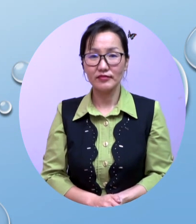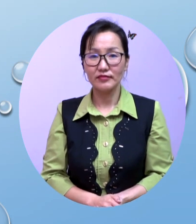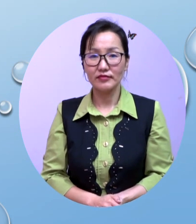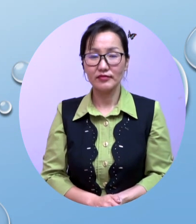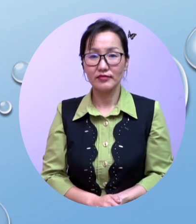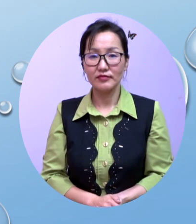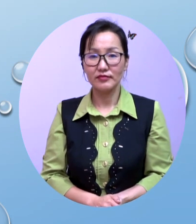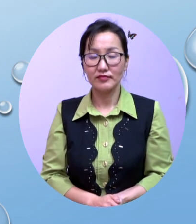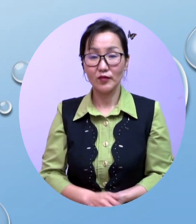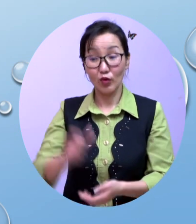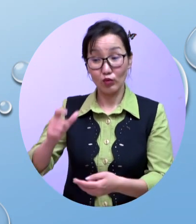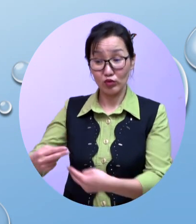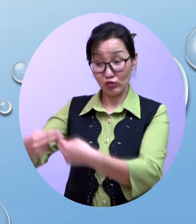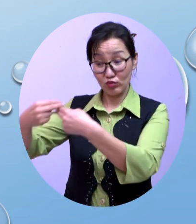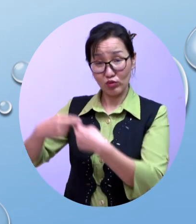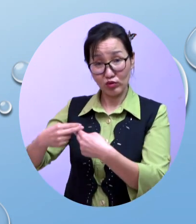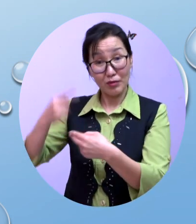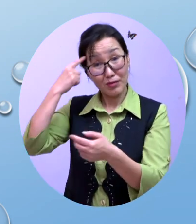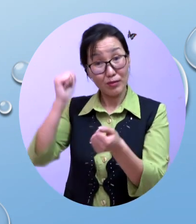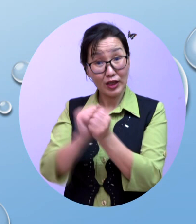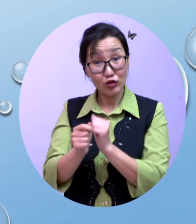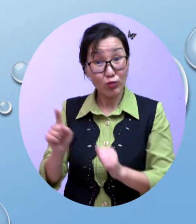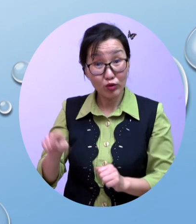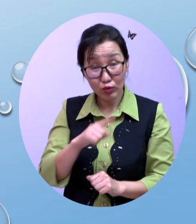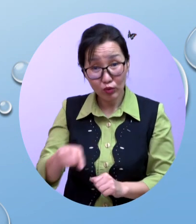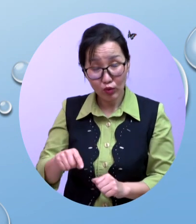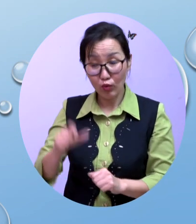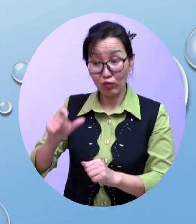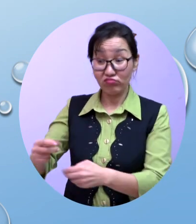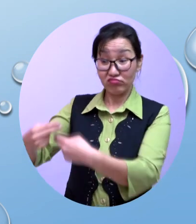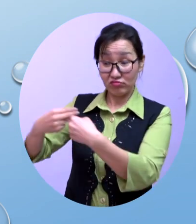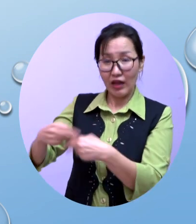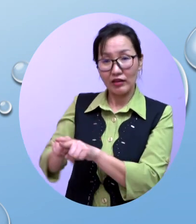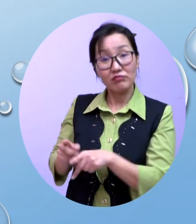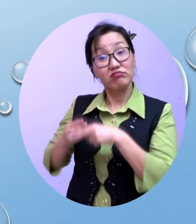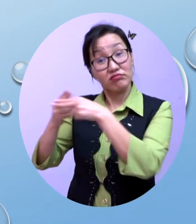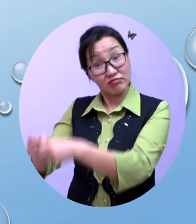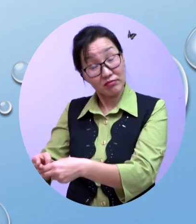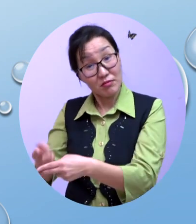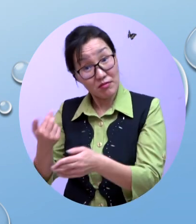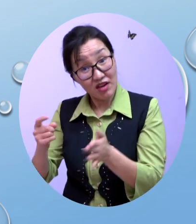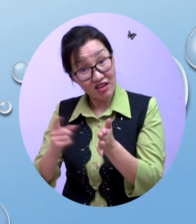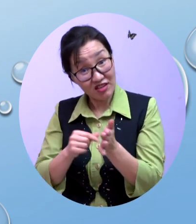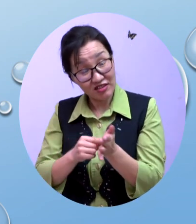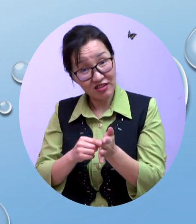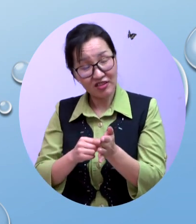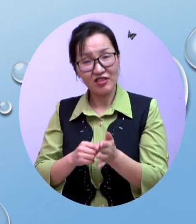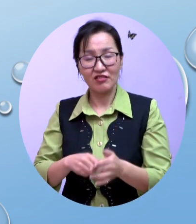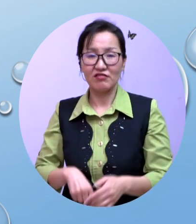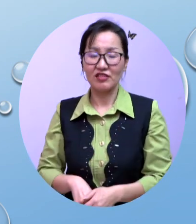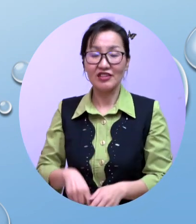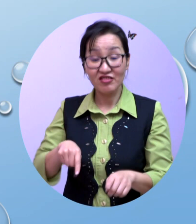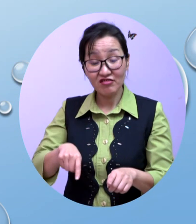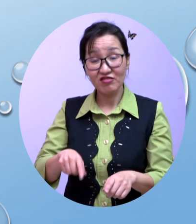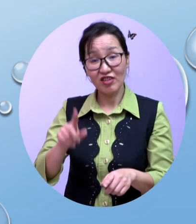За хүний тусыг мартаж болохгүй, хүний ачийг хариулж байх нь хүн болгоны бас нэгэн эрхэм чанаруудын нэг